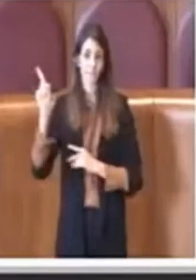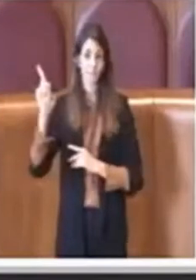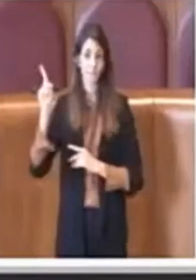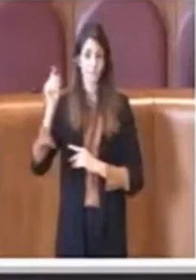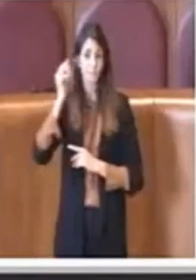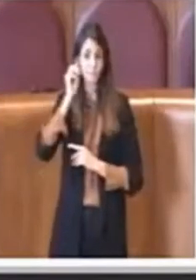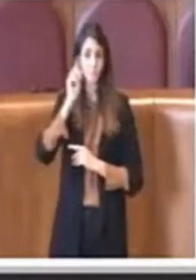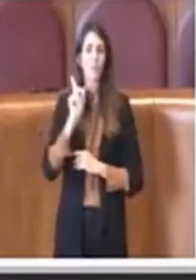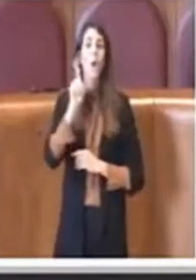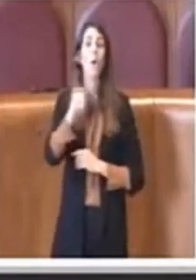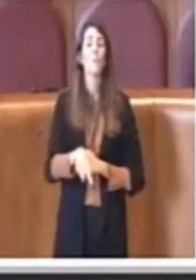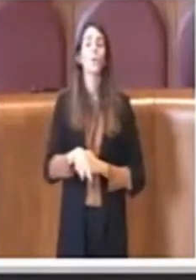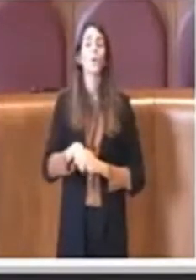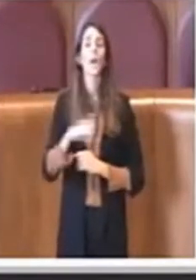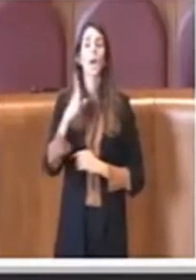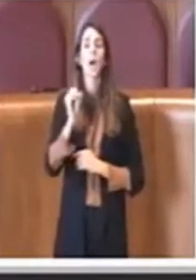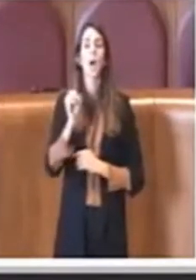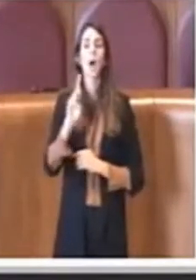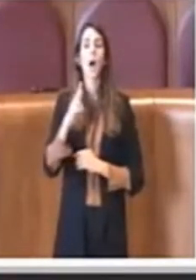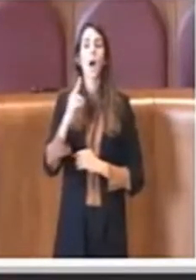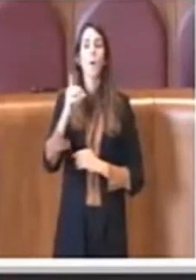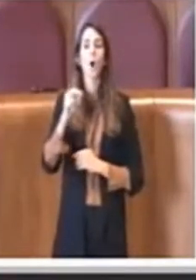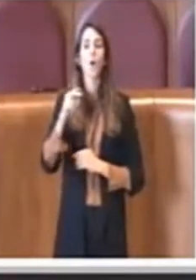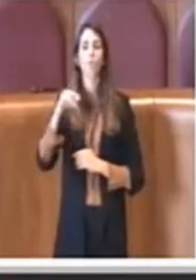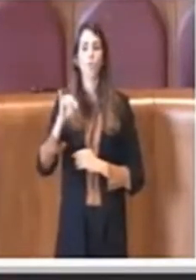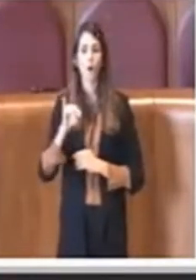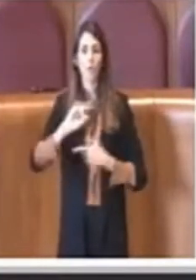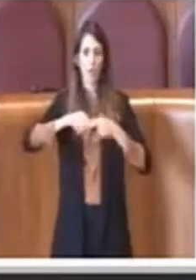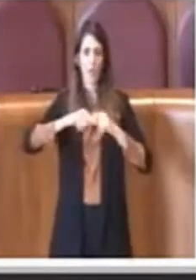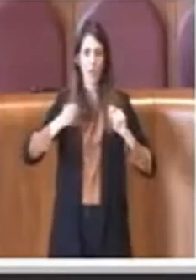liga bordoni se mi scrive presidente